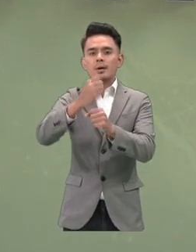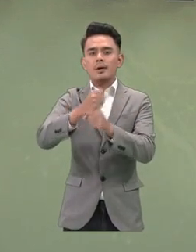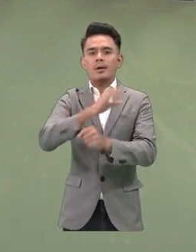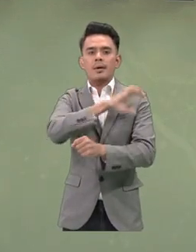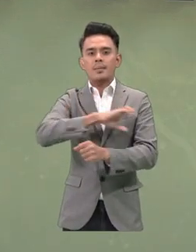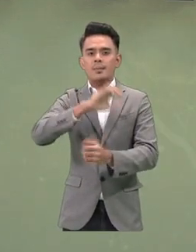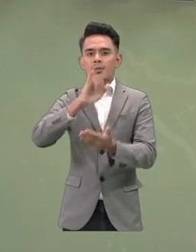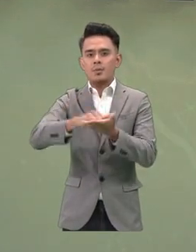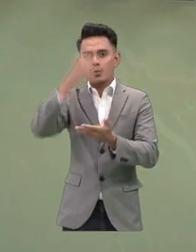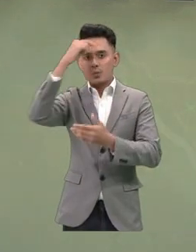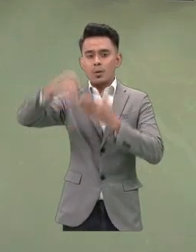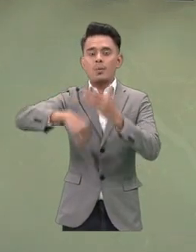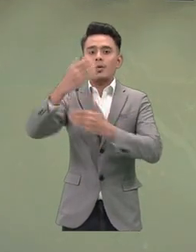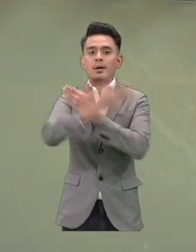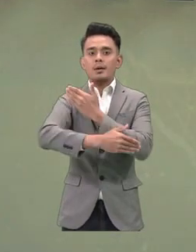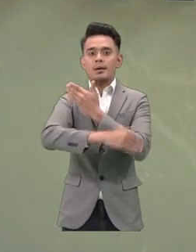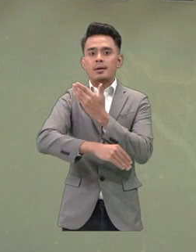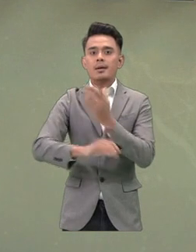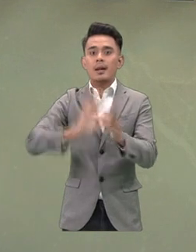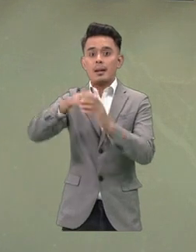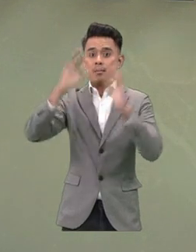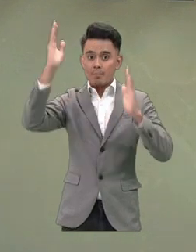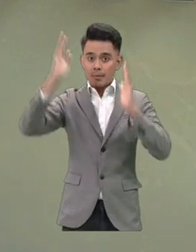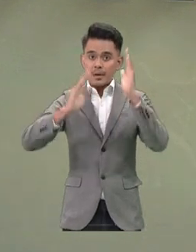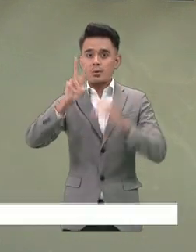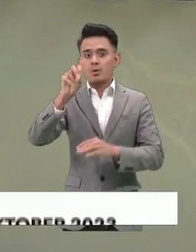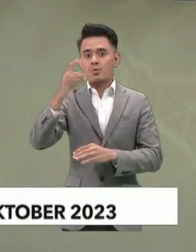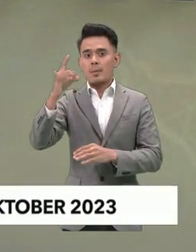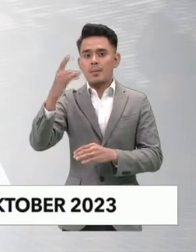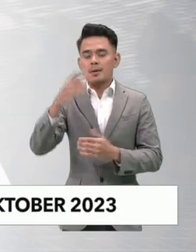prakeria Favorites Indonesia 2018